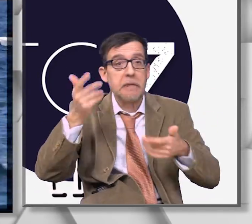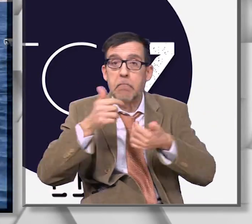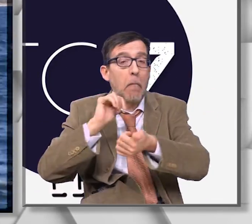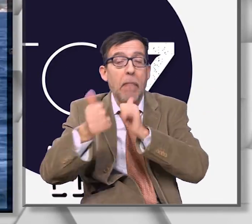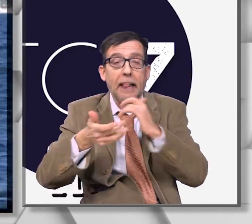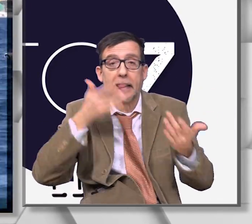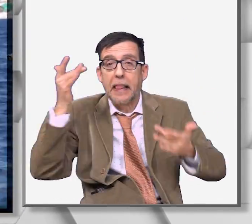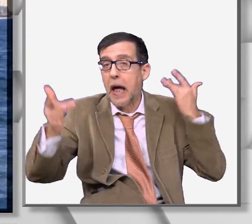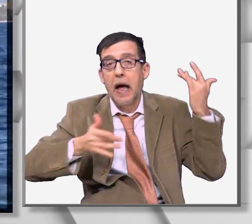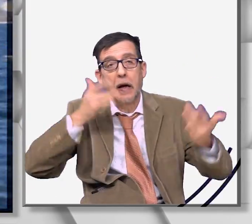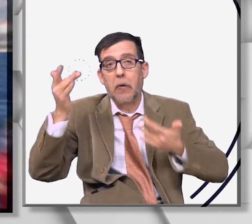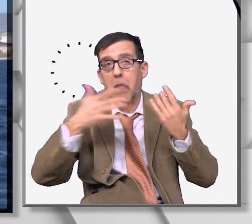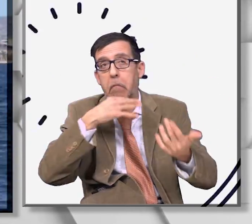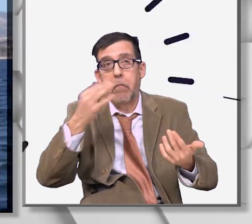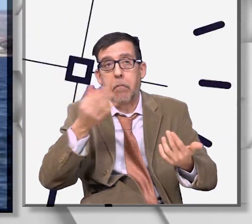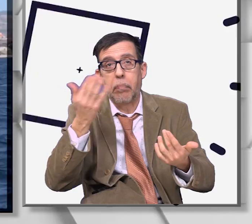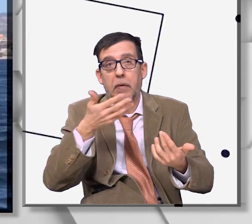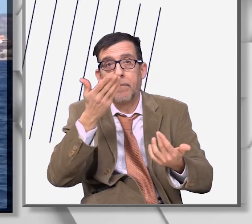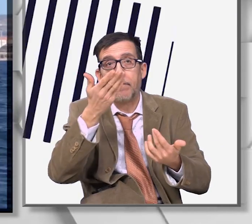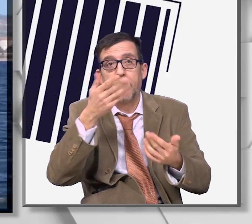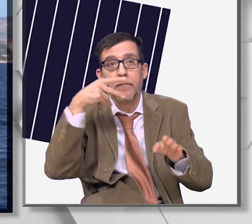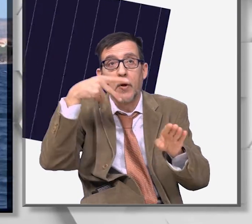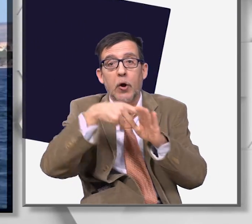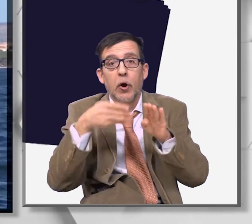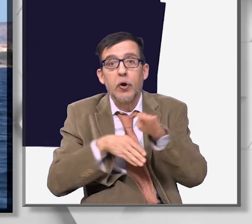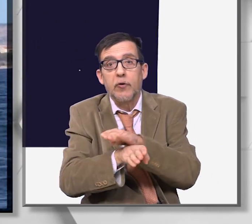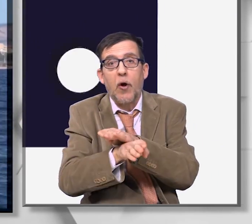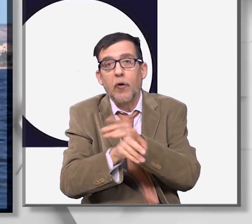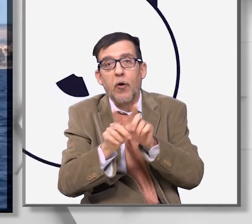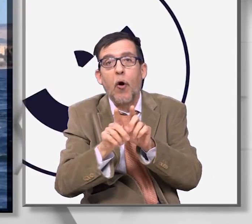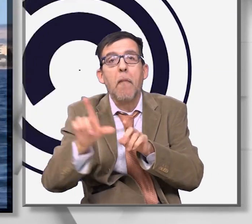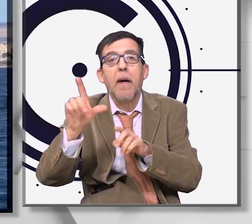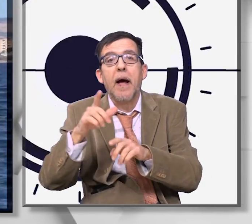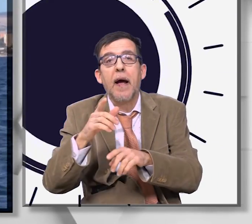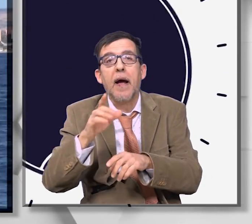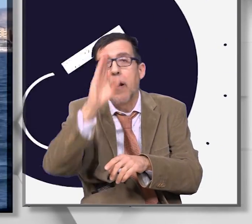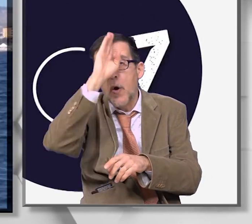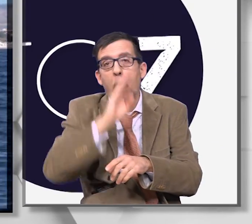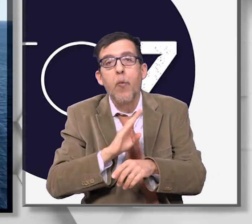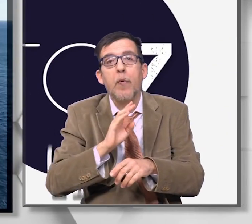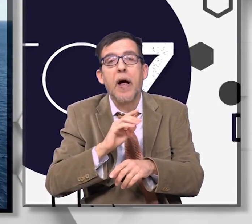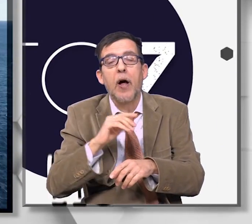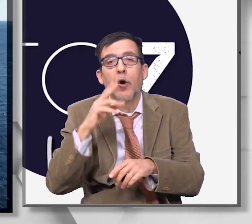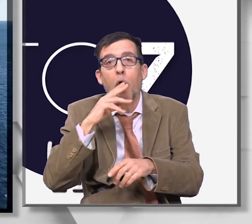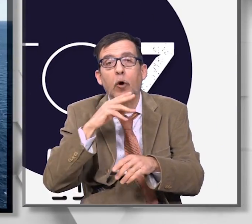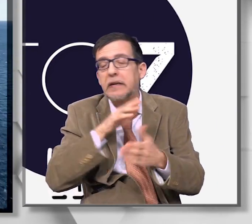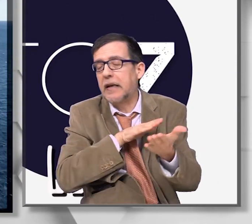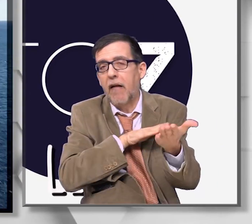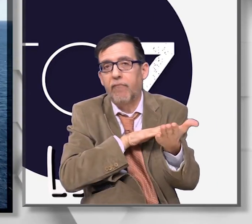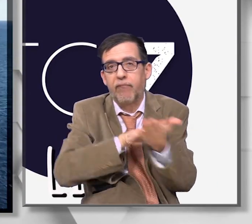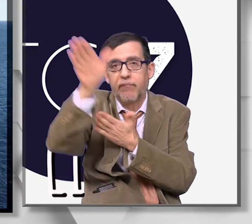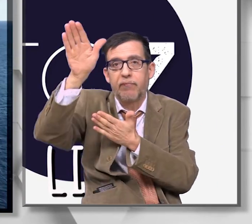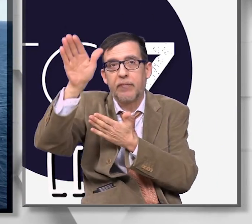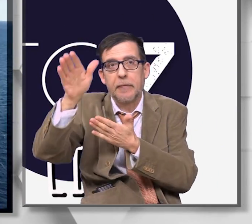kitesurf alla la pinna sotto un po come luna rossa cioè volano sull'acqua nel